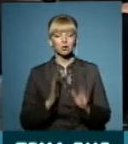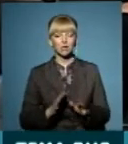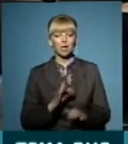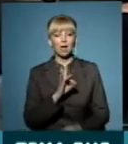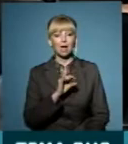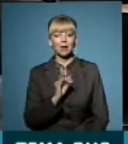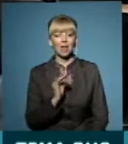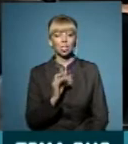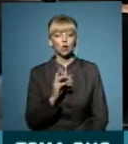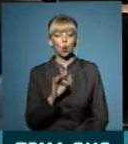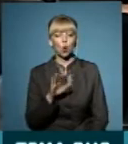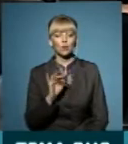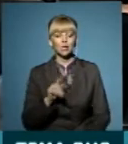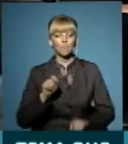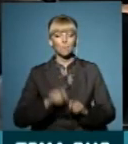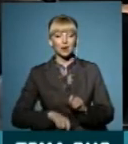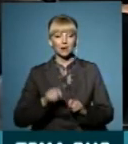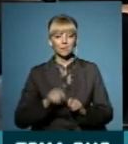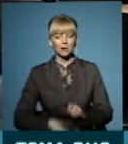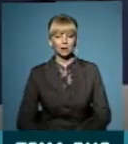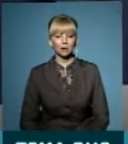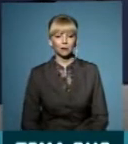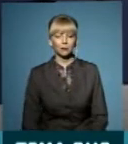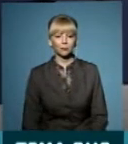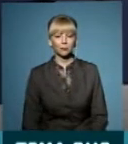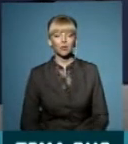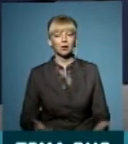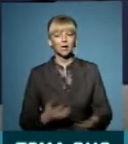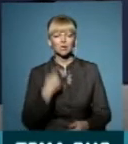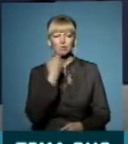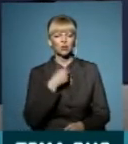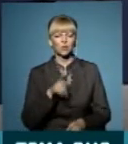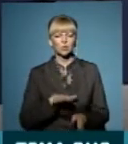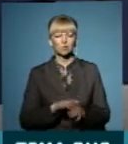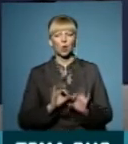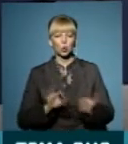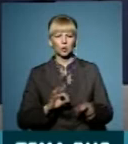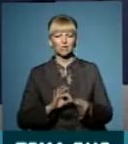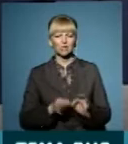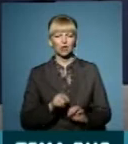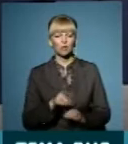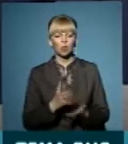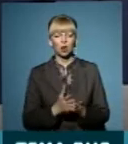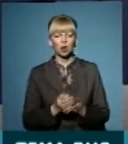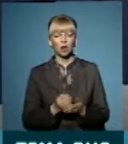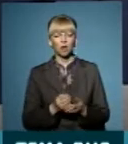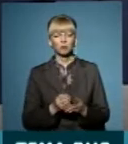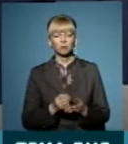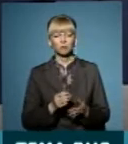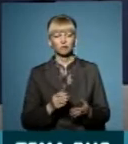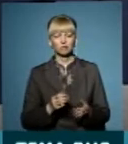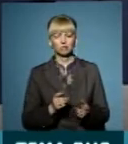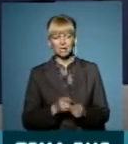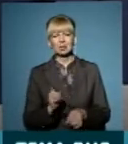рейдові перевірки. Ми здійснюємо тільки рейдові перевірки. Ось, яким чином вона здійснюється? Розкажіть детальніше. Тобто вона якось в довільній формі, чи це